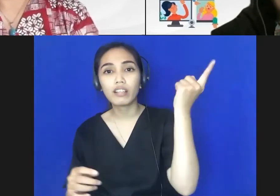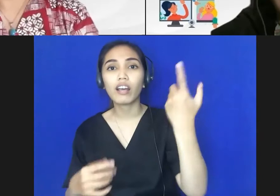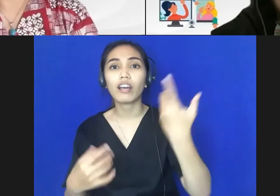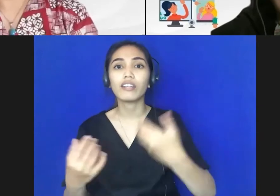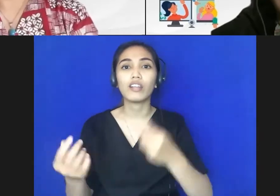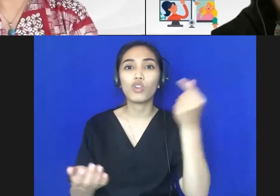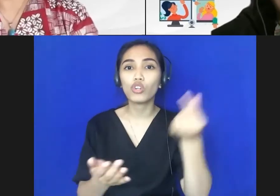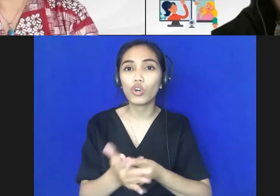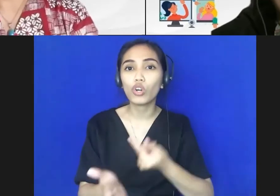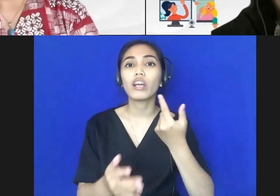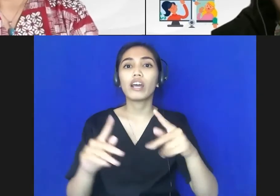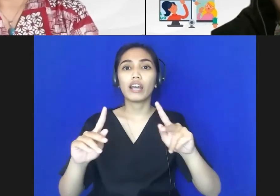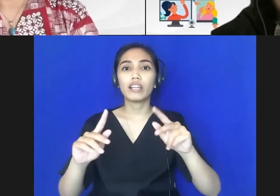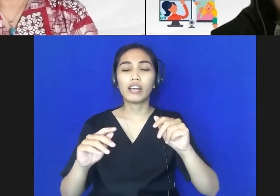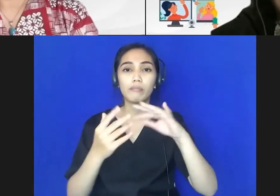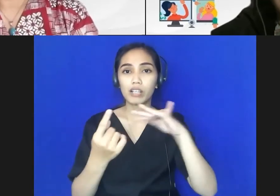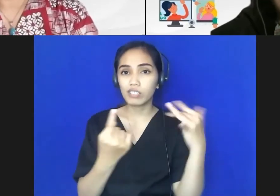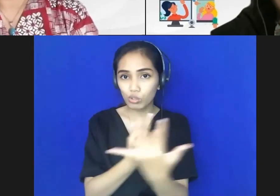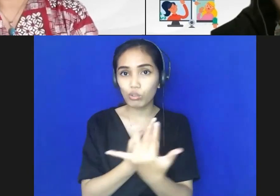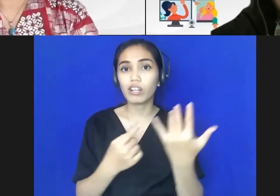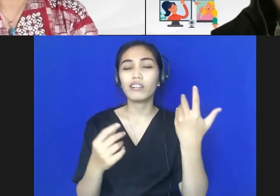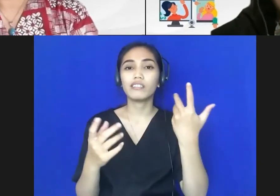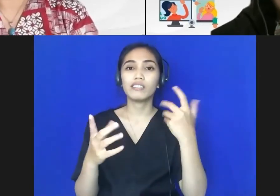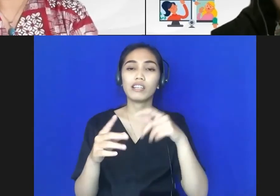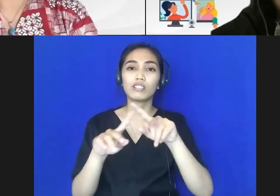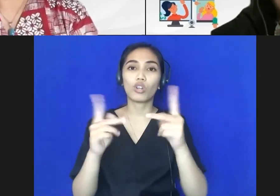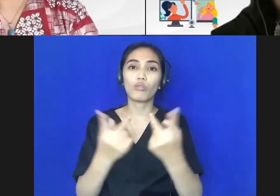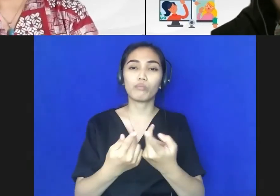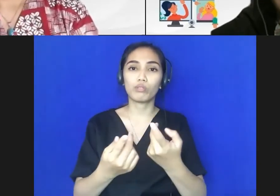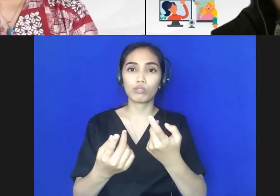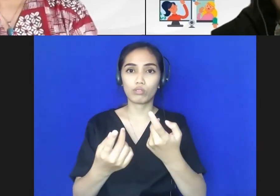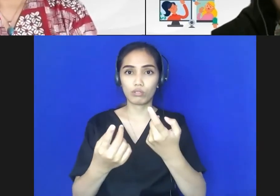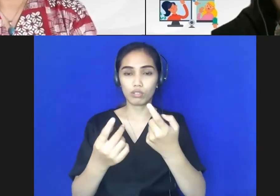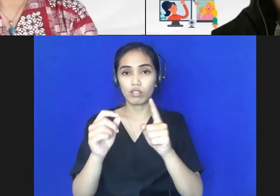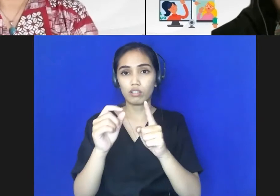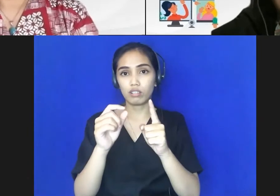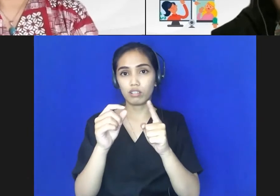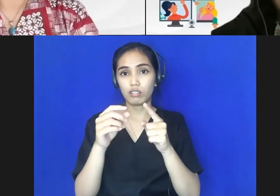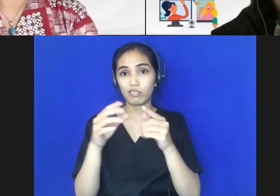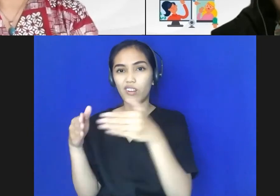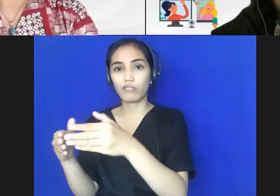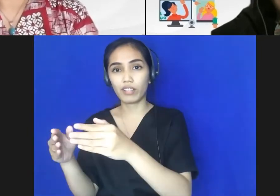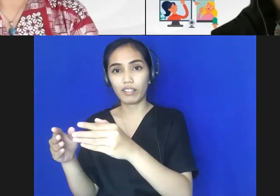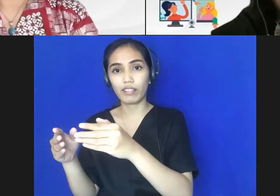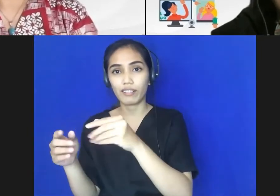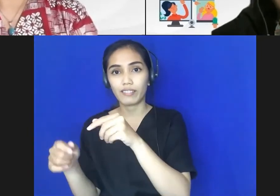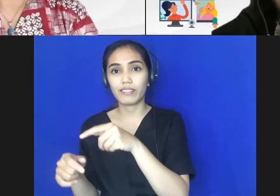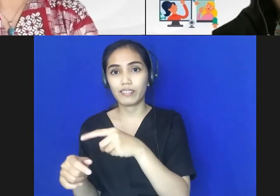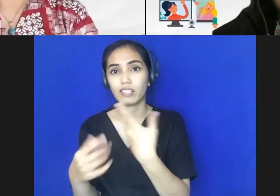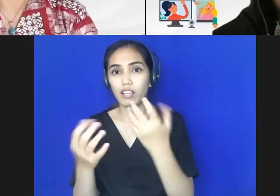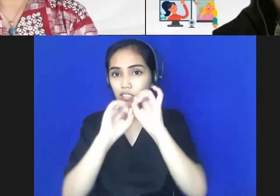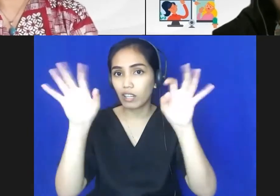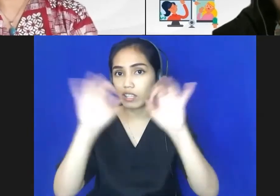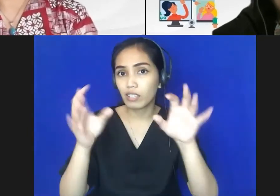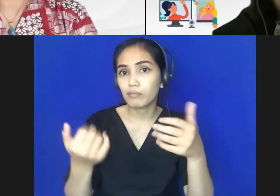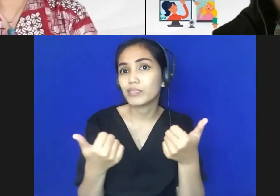donor, kelompok akademisi, dan kelompok private sector. Nah, untuk lebih jelasnya tentang apa